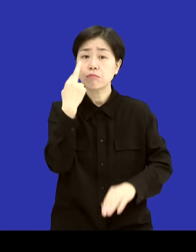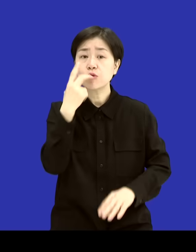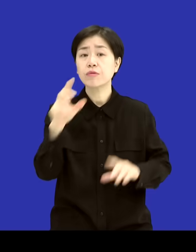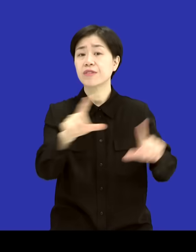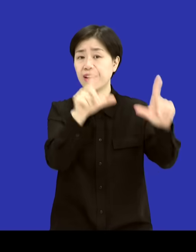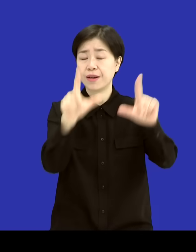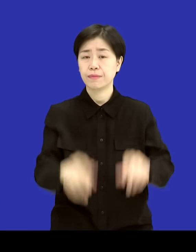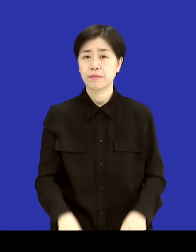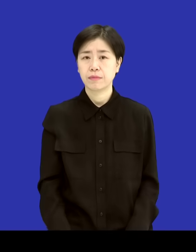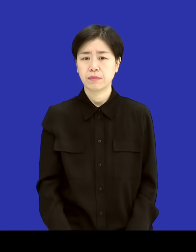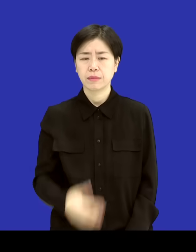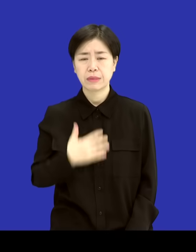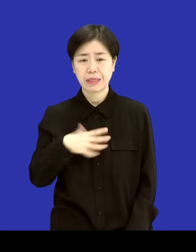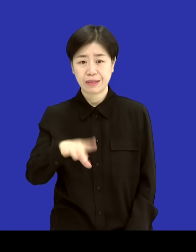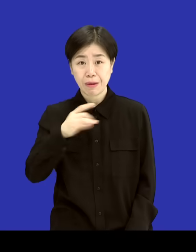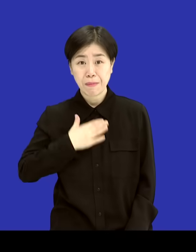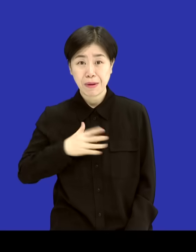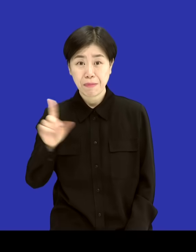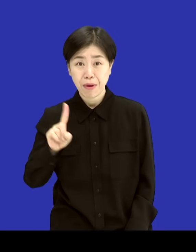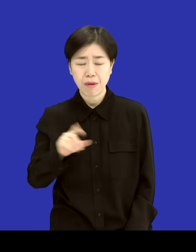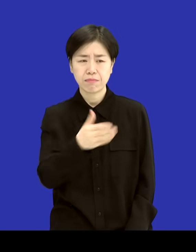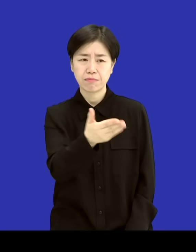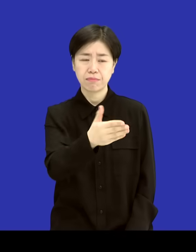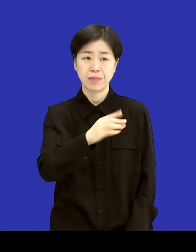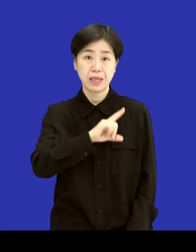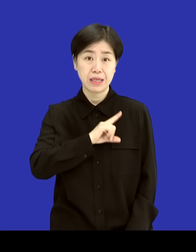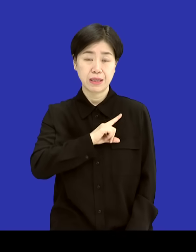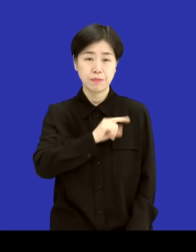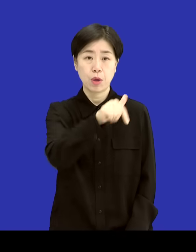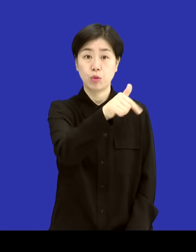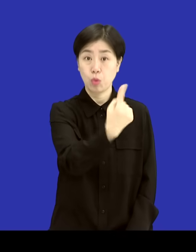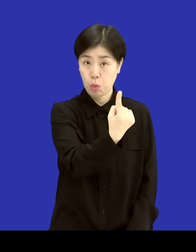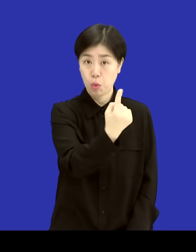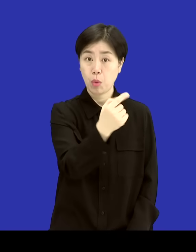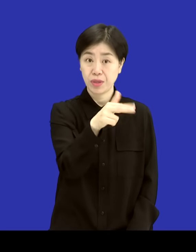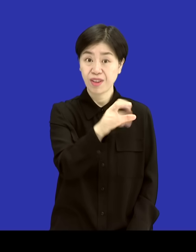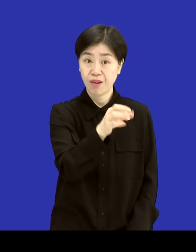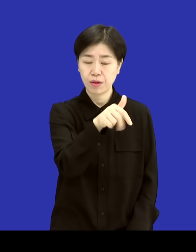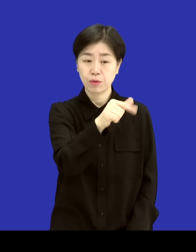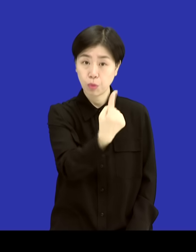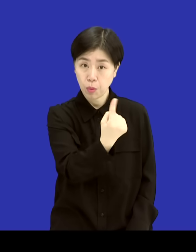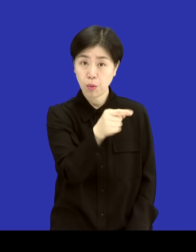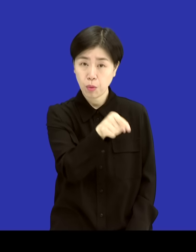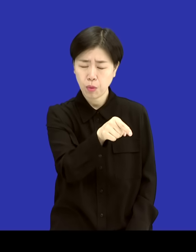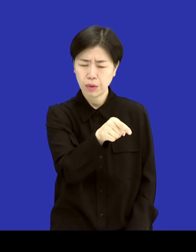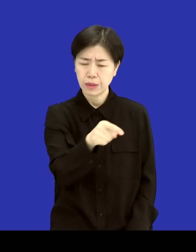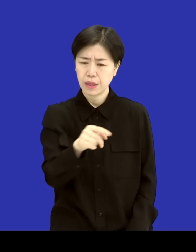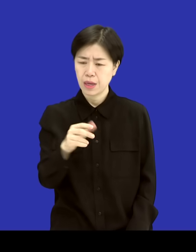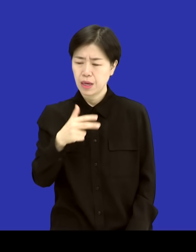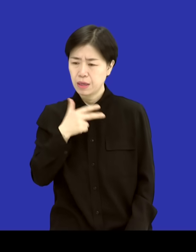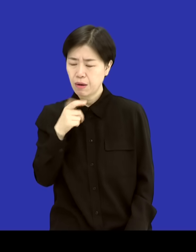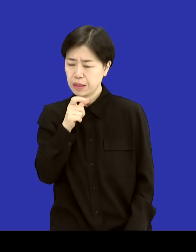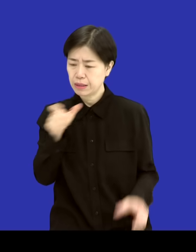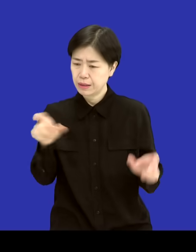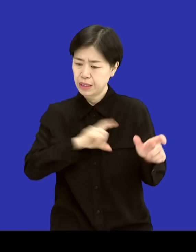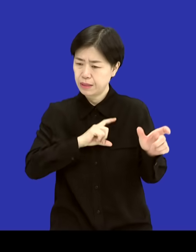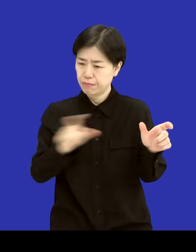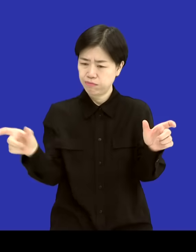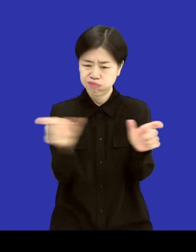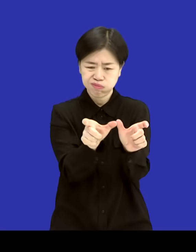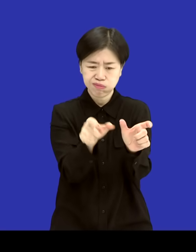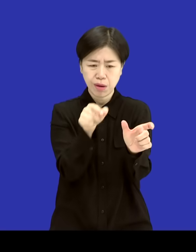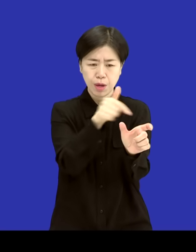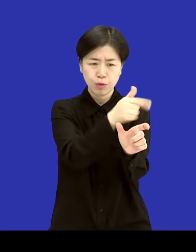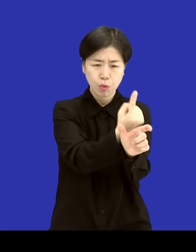노 씨가 오늘 처음 알았는데 이 영어 이름 붙이기가 참 힘드네요. 존노. 네, 이런 게좀 제가 뭘 붙여봐도 약간 마이클로. 이것도 약간 노 씨가